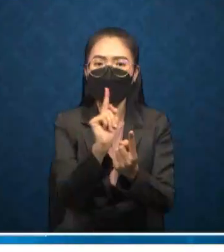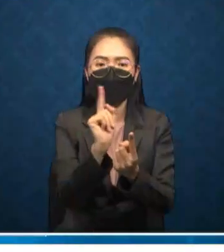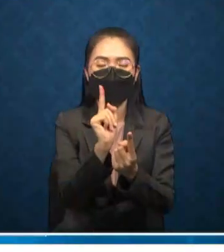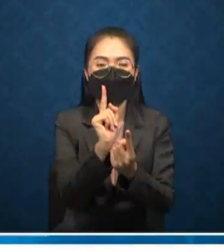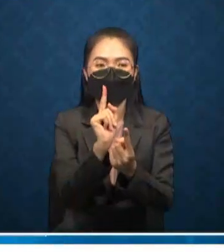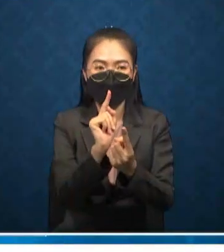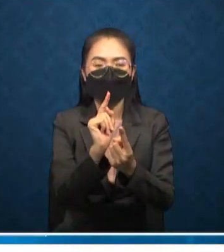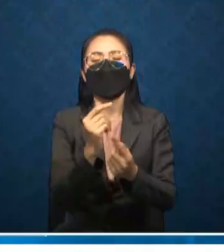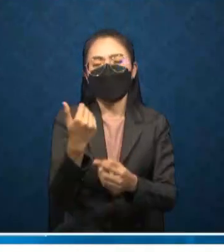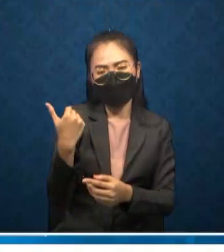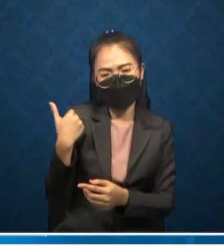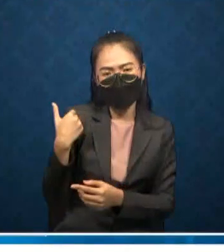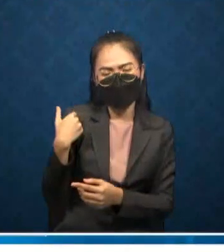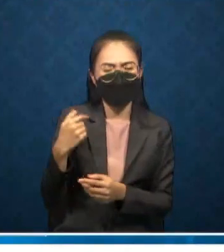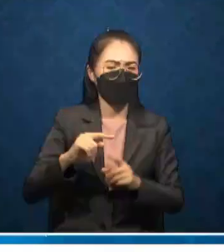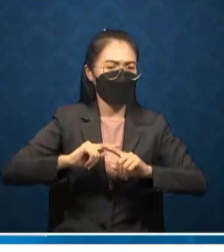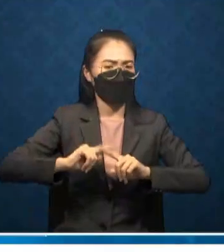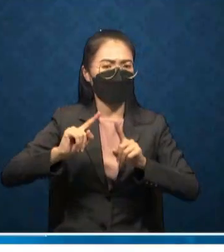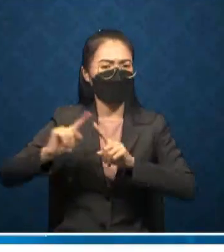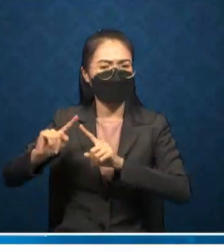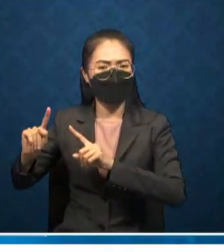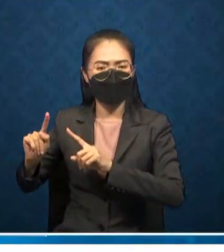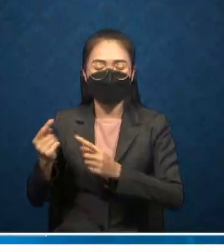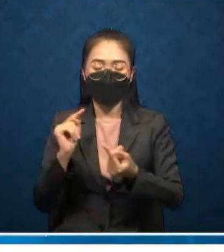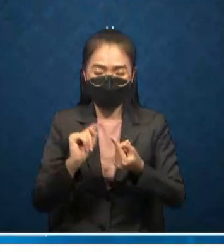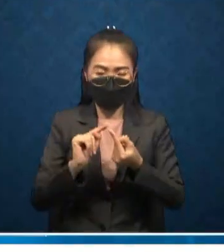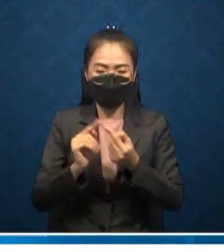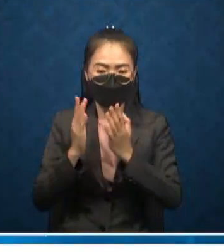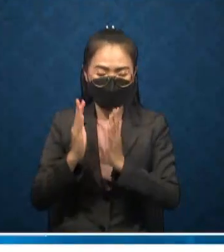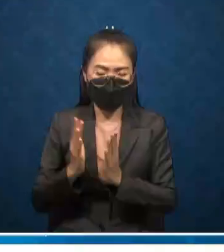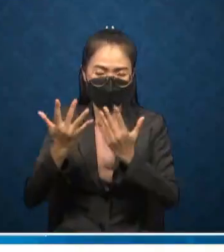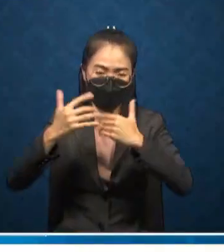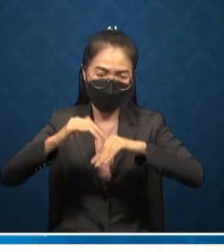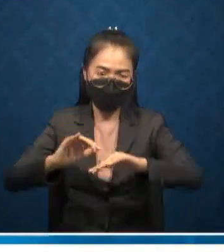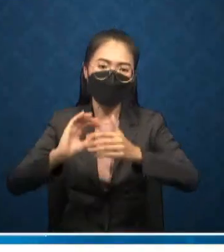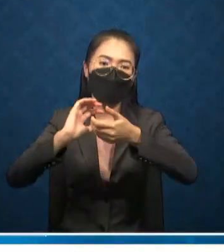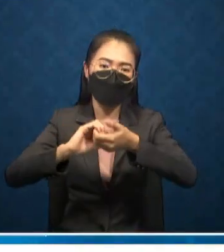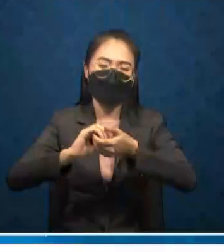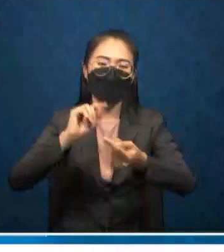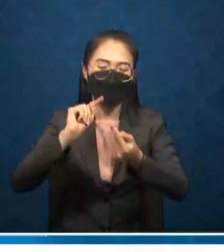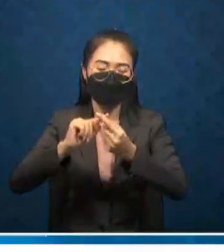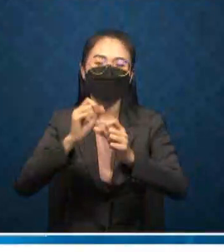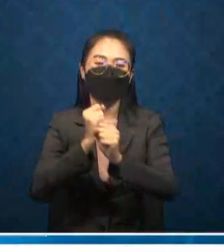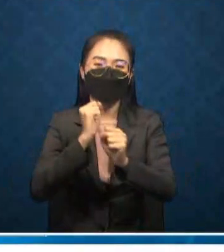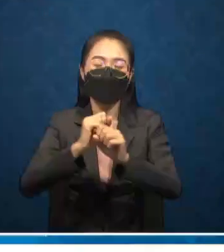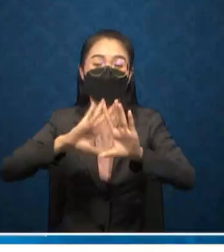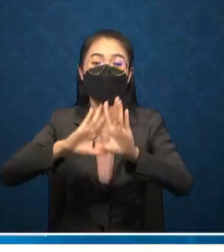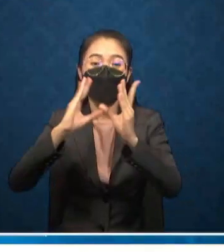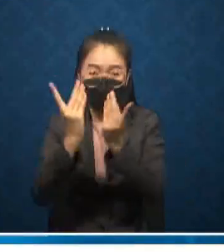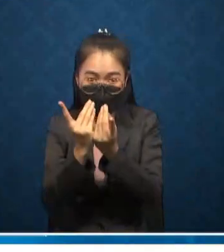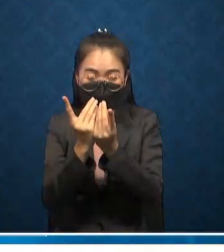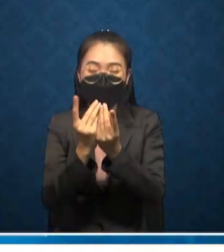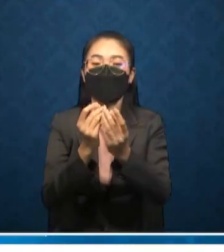หลายรูปแบบนะคะรวมตัวกันในหลายลักษณะบ้างเป็นชมรมมีทั้งกลุ่มเครือ